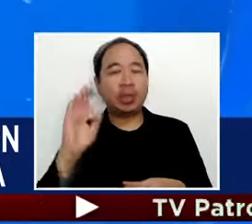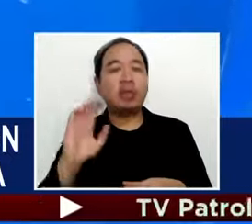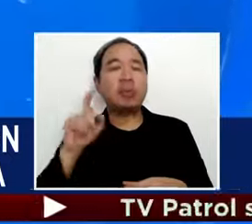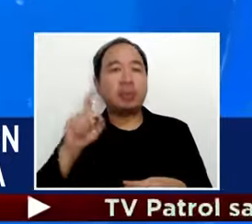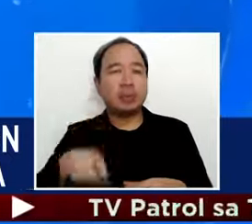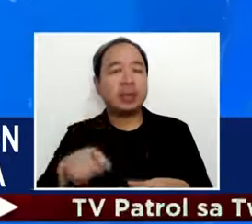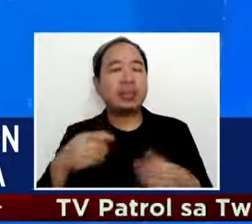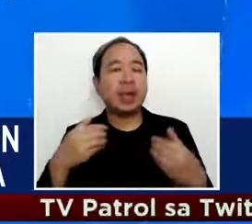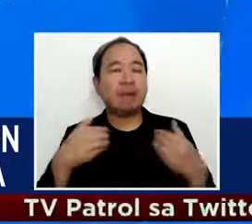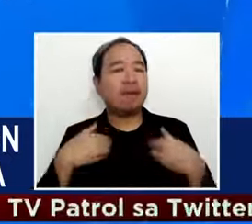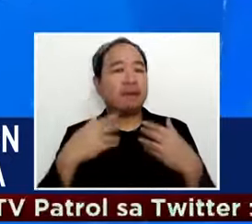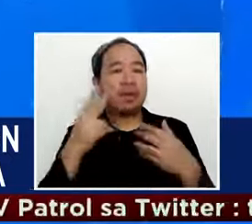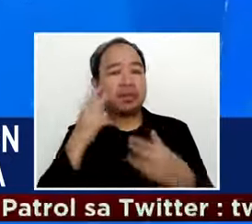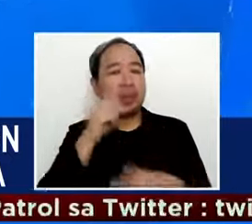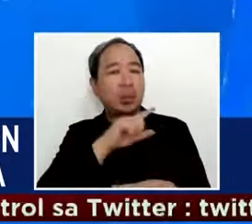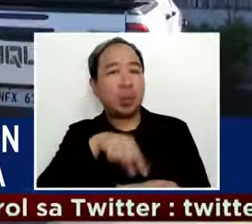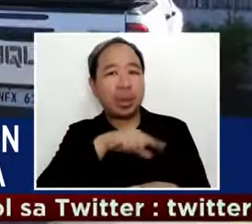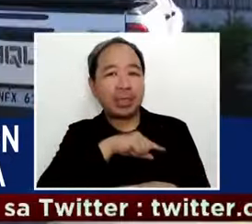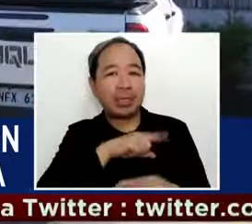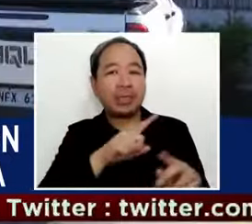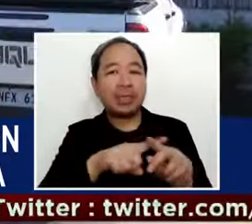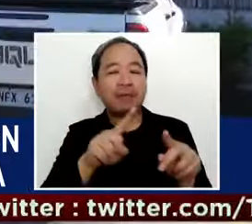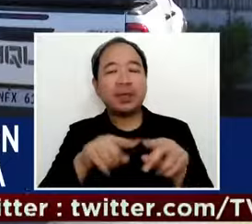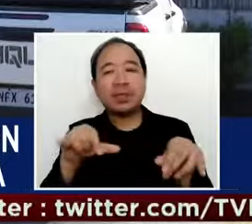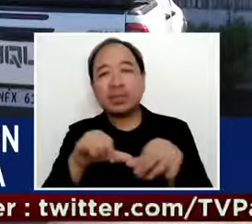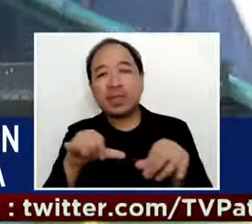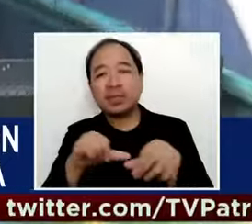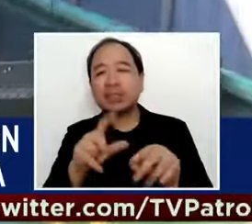different sizes, magkakaiba rin ang kategory.